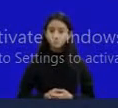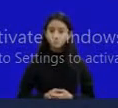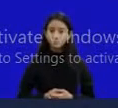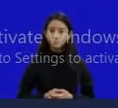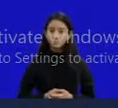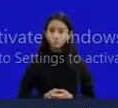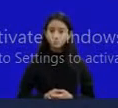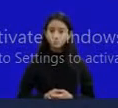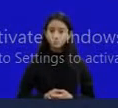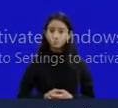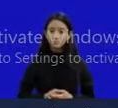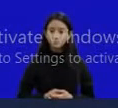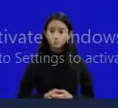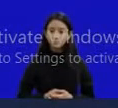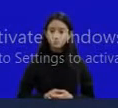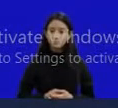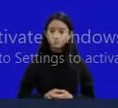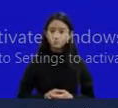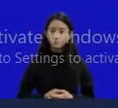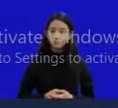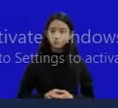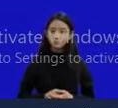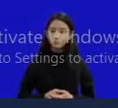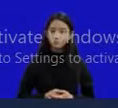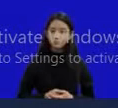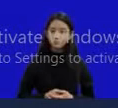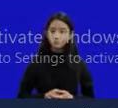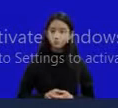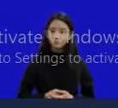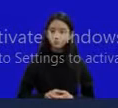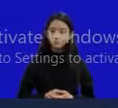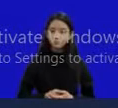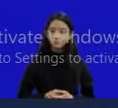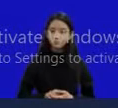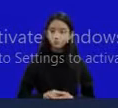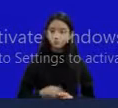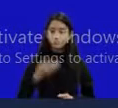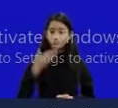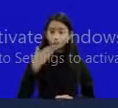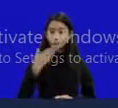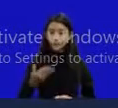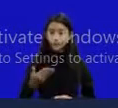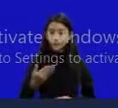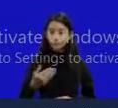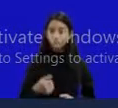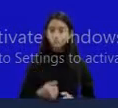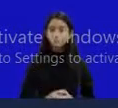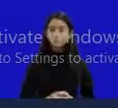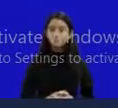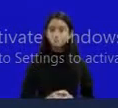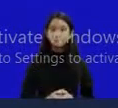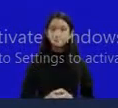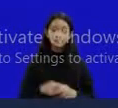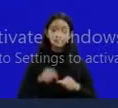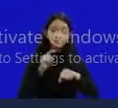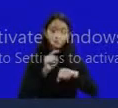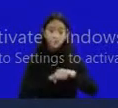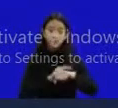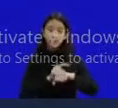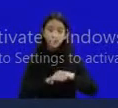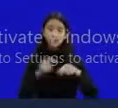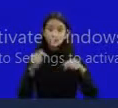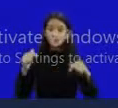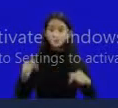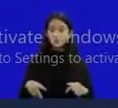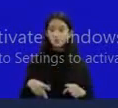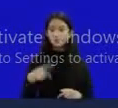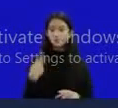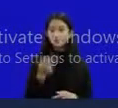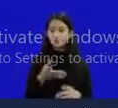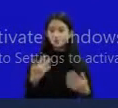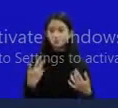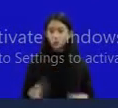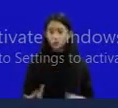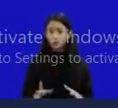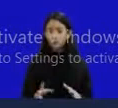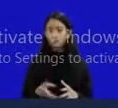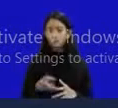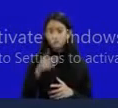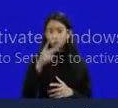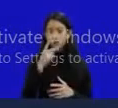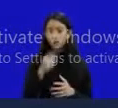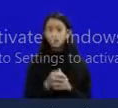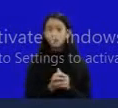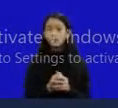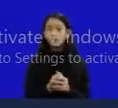Oh makasih di bumi pada saat ini kami sudah mengevaluasi